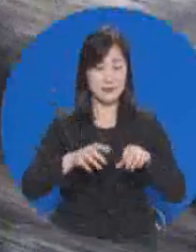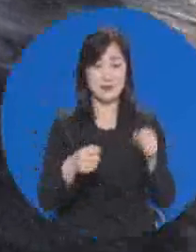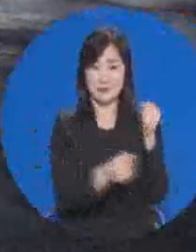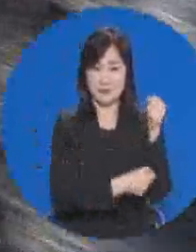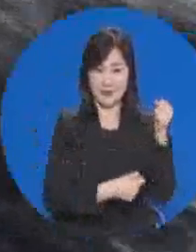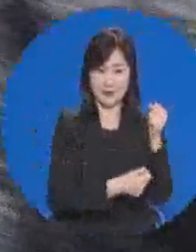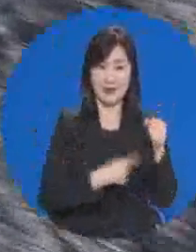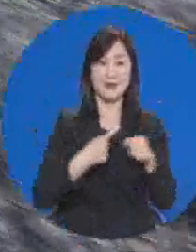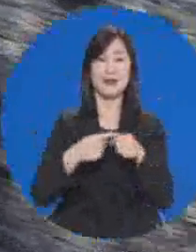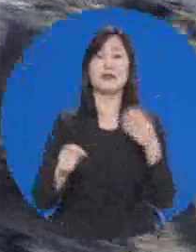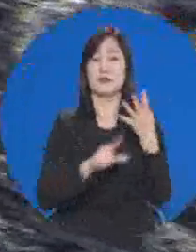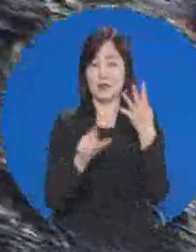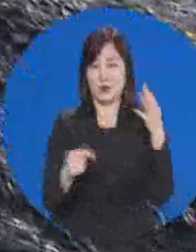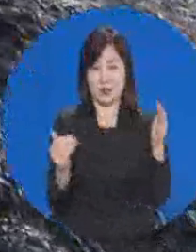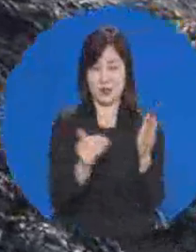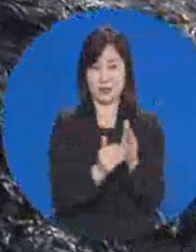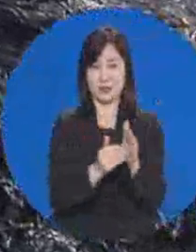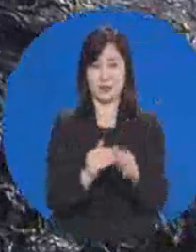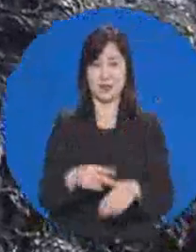4월까지 이어집니다.